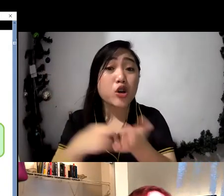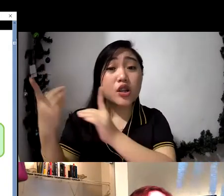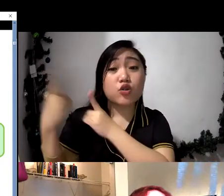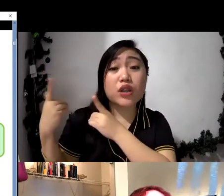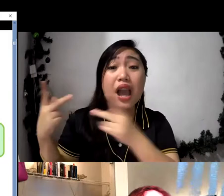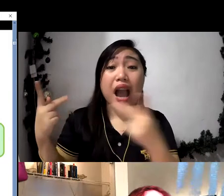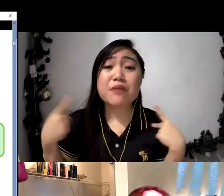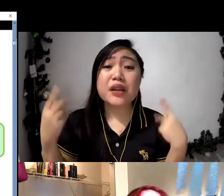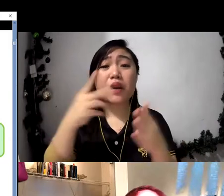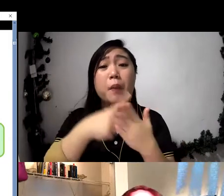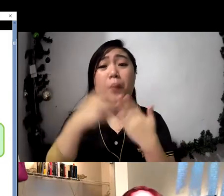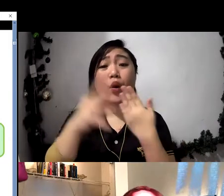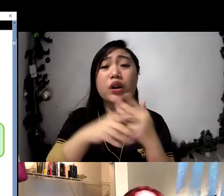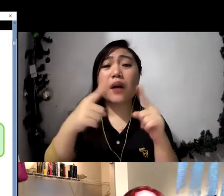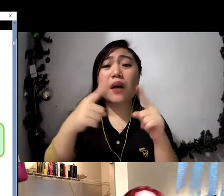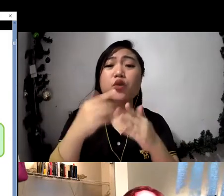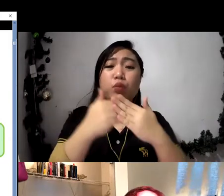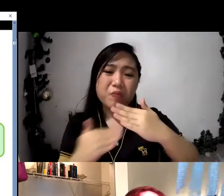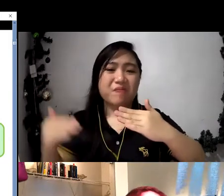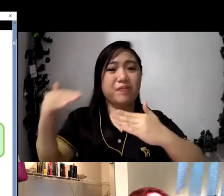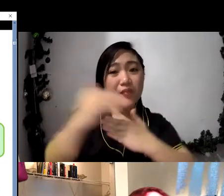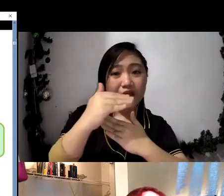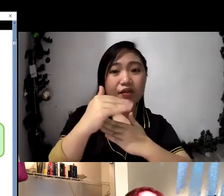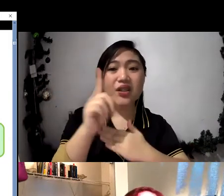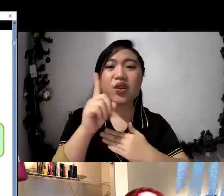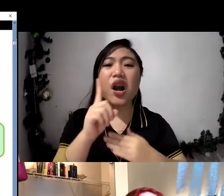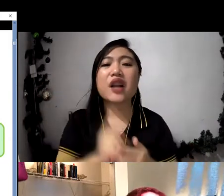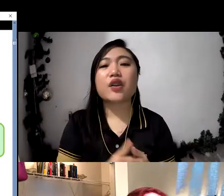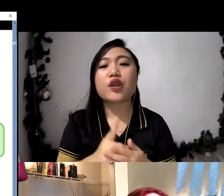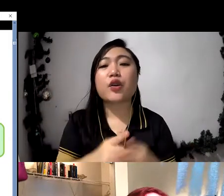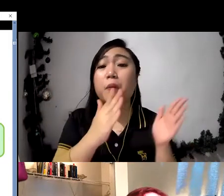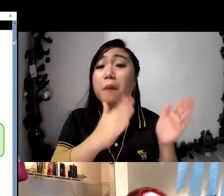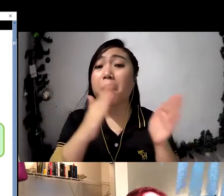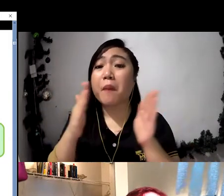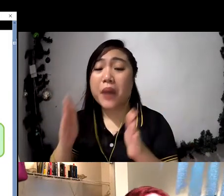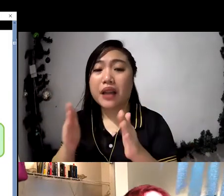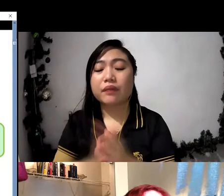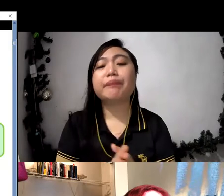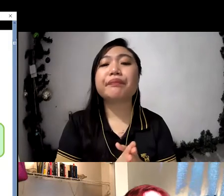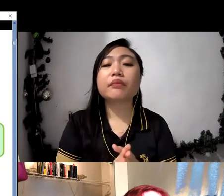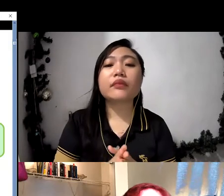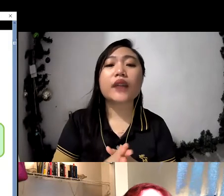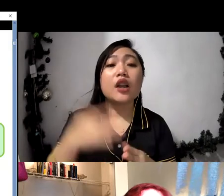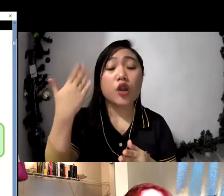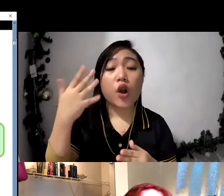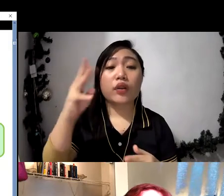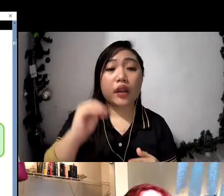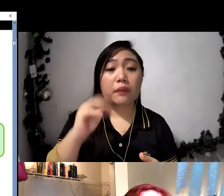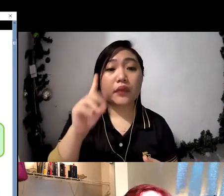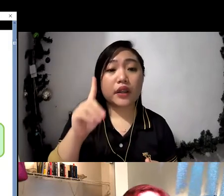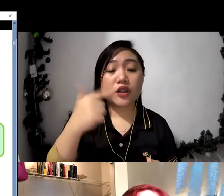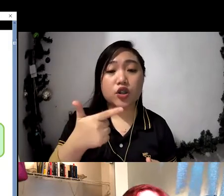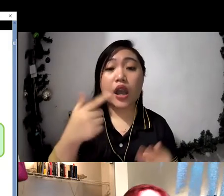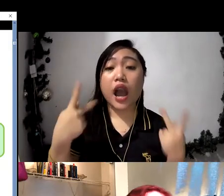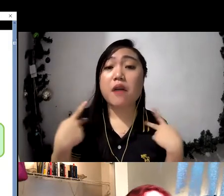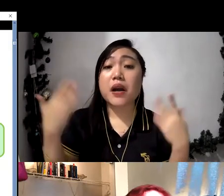to advance this interest kasi nga affirmative action ito. Kung matatandaan nyo, under MDG, merong isang nilaunch na